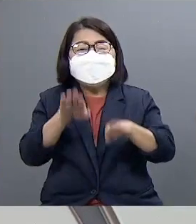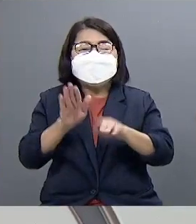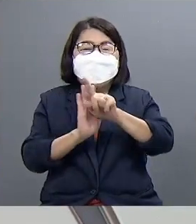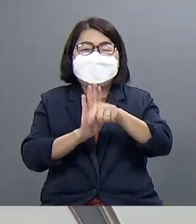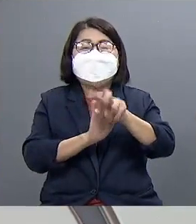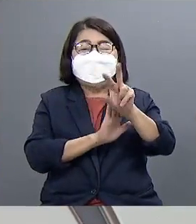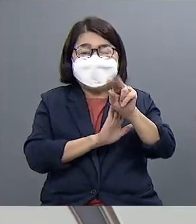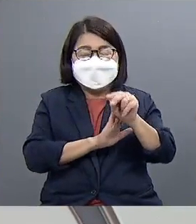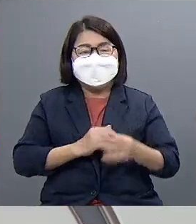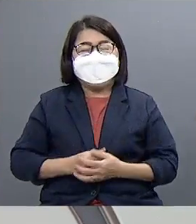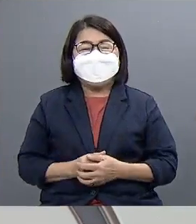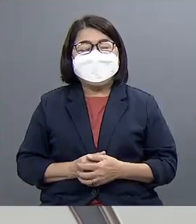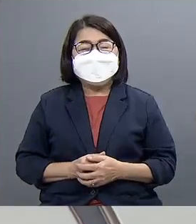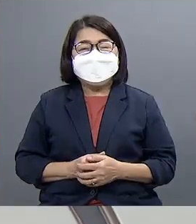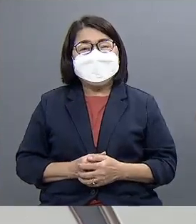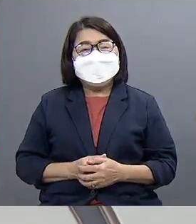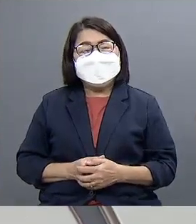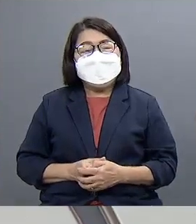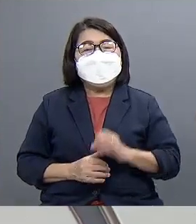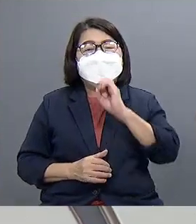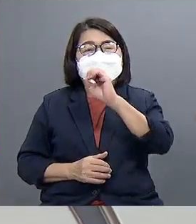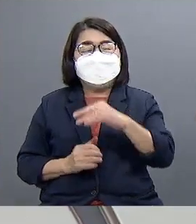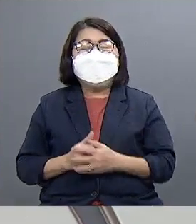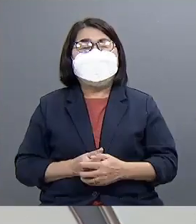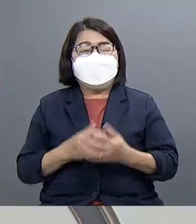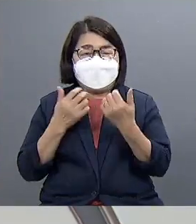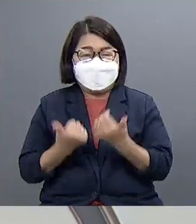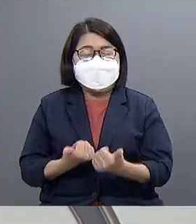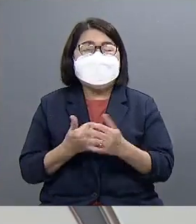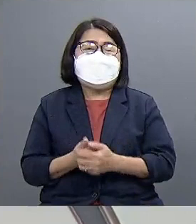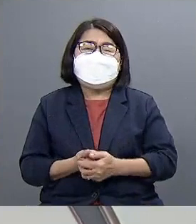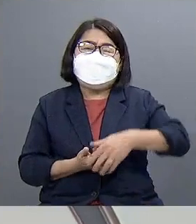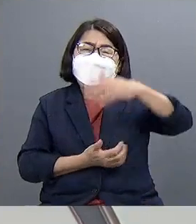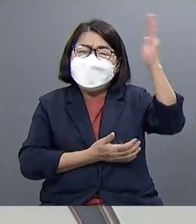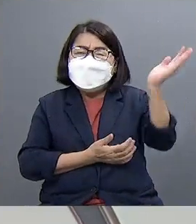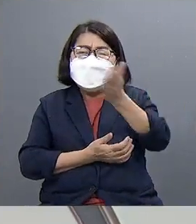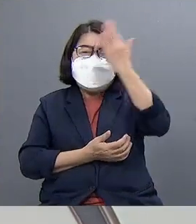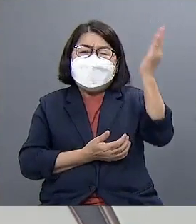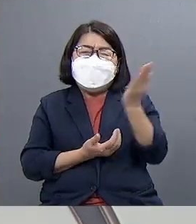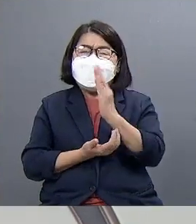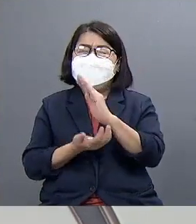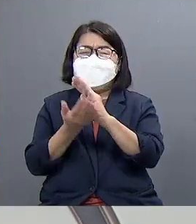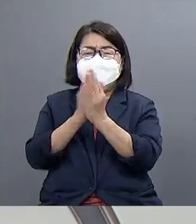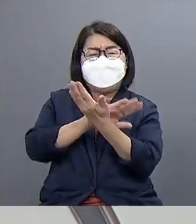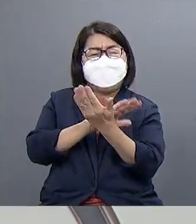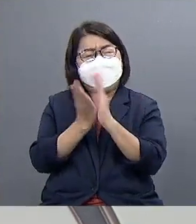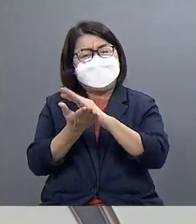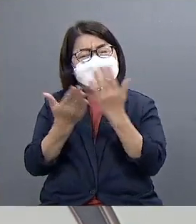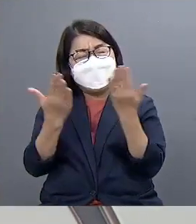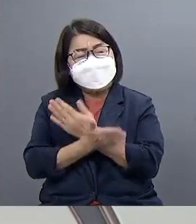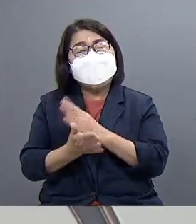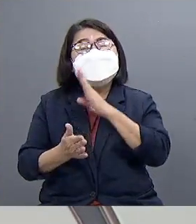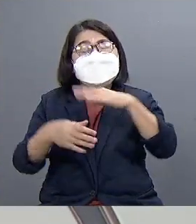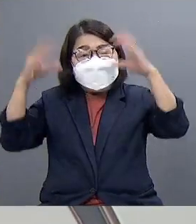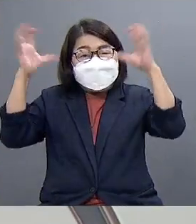ก็อาจจะเรียกได้ว่าเป็นหนึ่งวันที่มีสภาพอากาศหลากหลายอย่างนะคะซ่าในช่วงที่ฝนไม่ตกก็คือร้อนมากค่ะและในช่วง